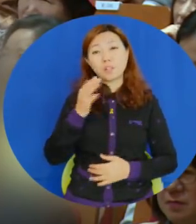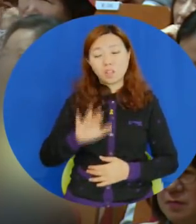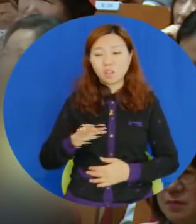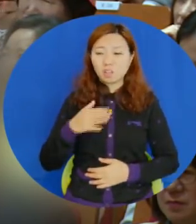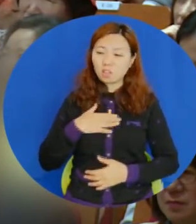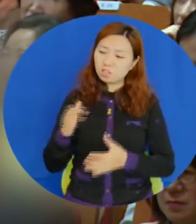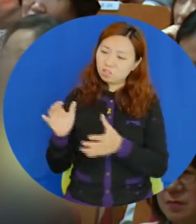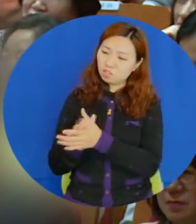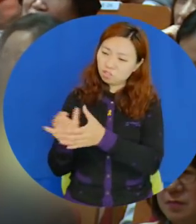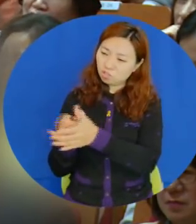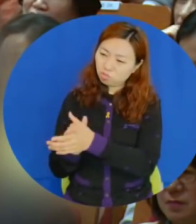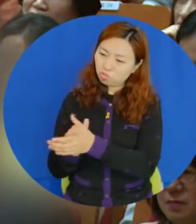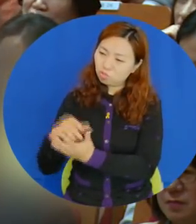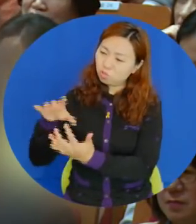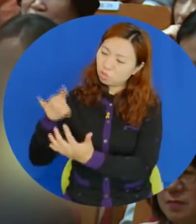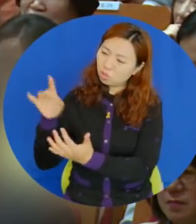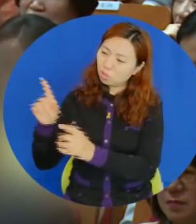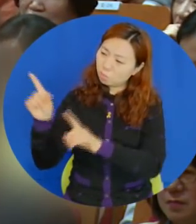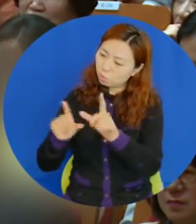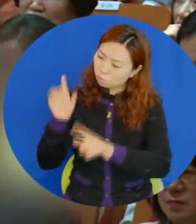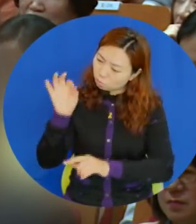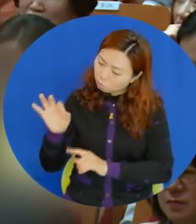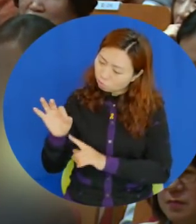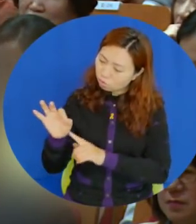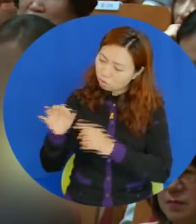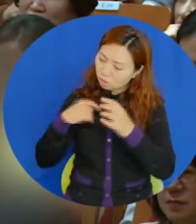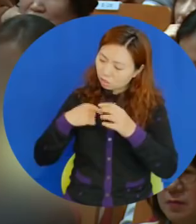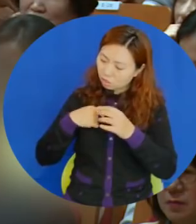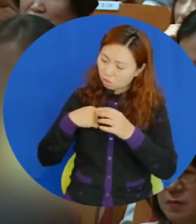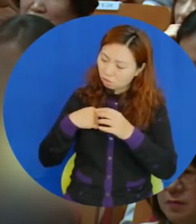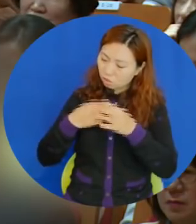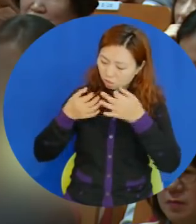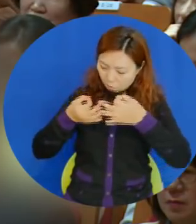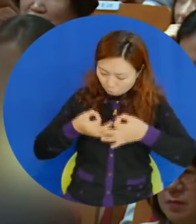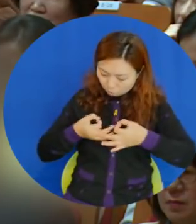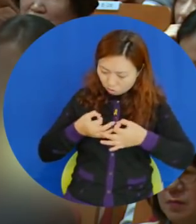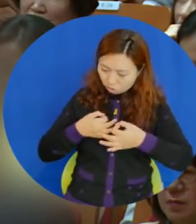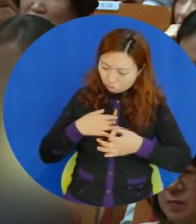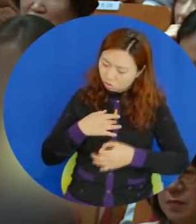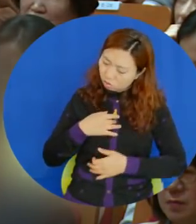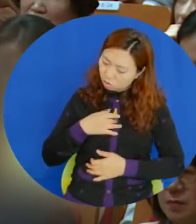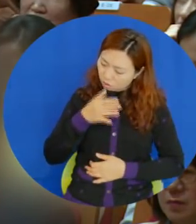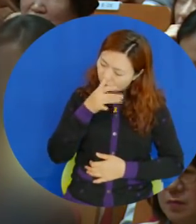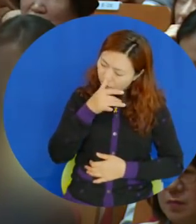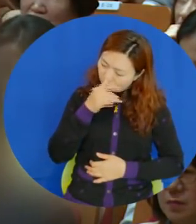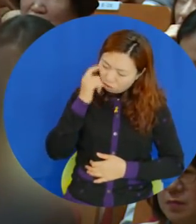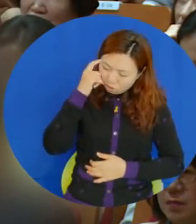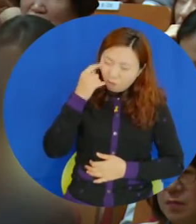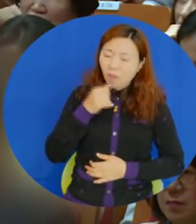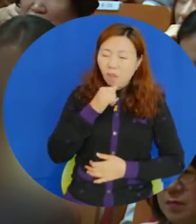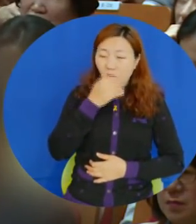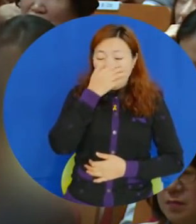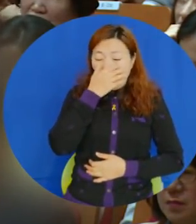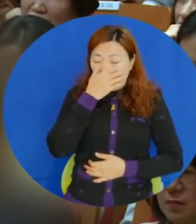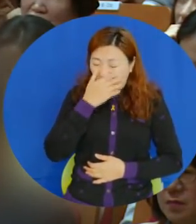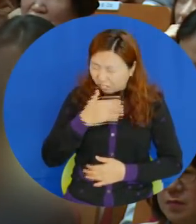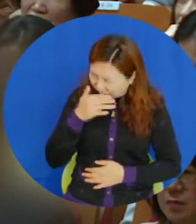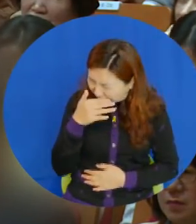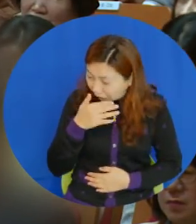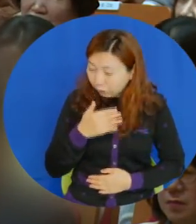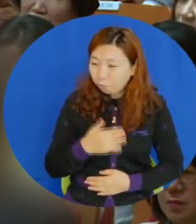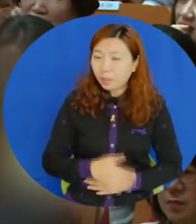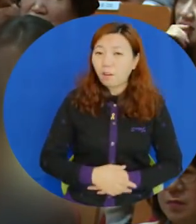선택을 해왔는데, 가끔 이제 친구들의 선택의 이야기를 들을 때, 내가 바보 같다는 생각, 나는 그게